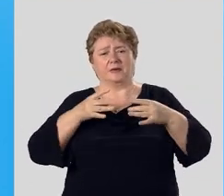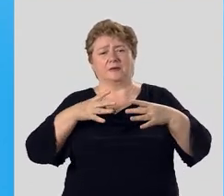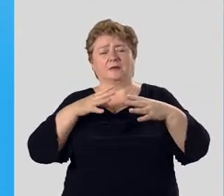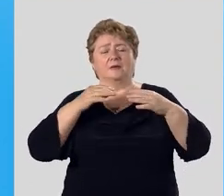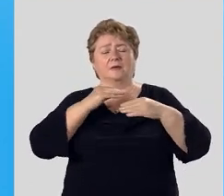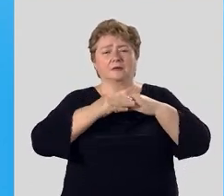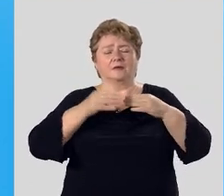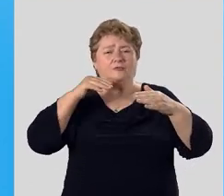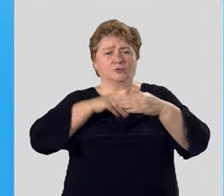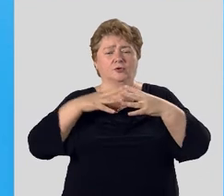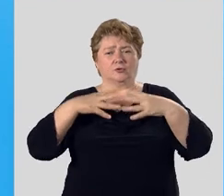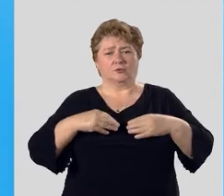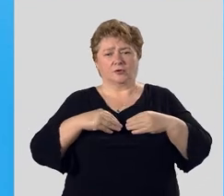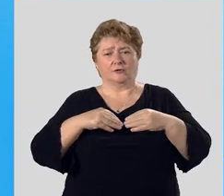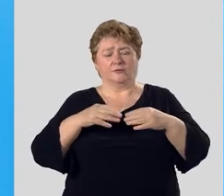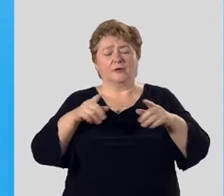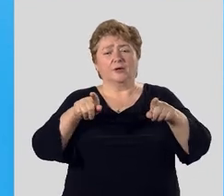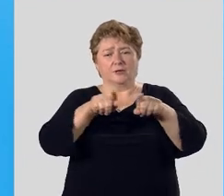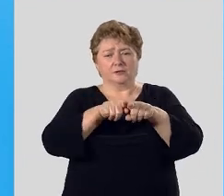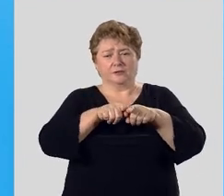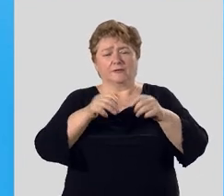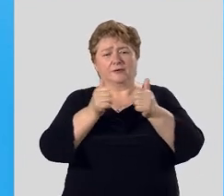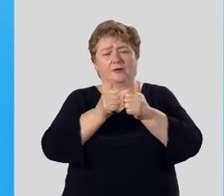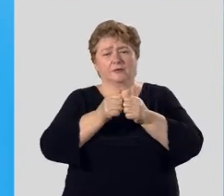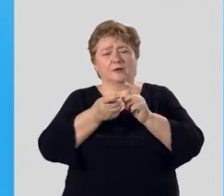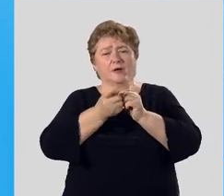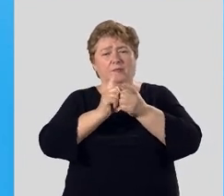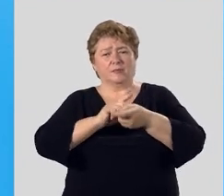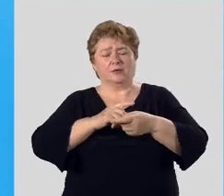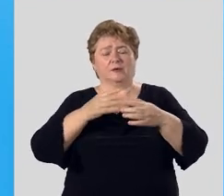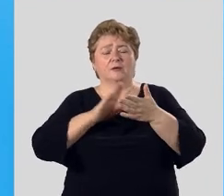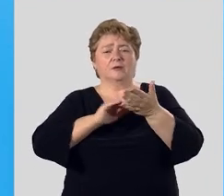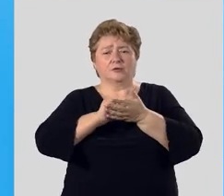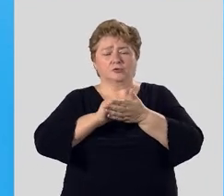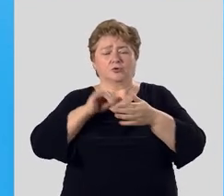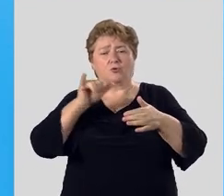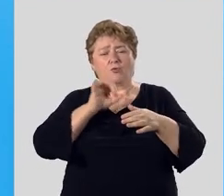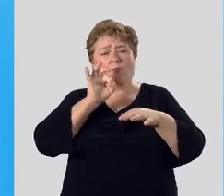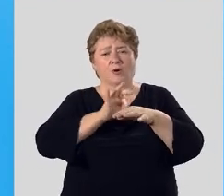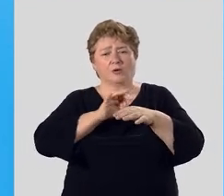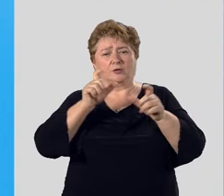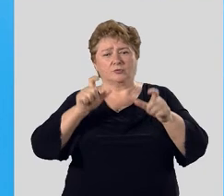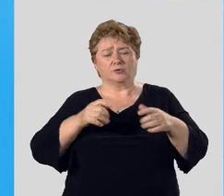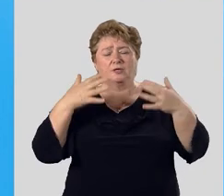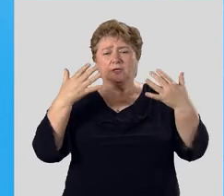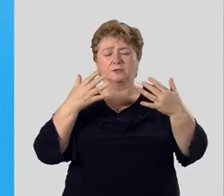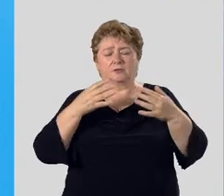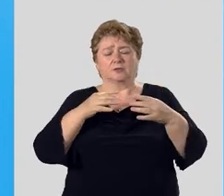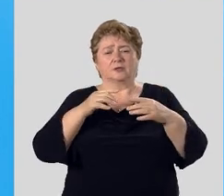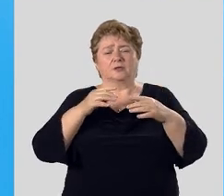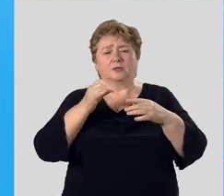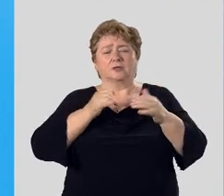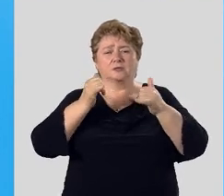тканей и внутренних органов, а также рядом обменных нарушений. У больных кисти руки